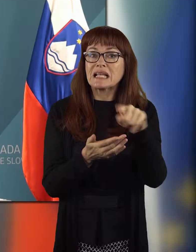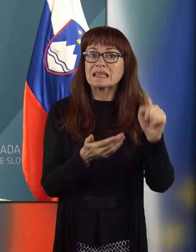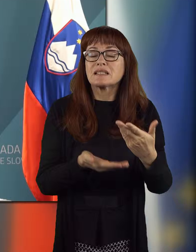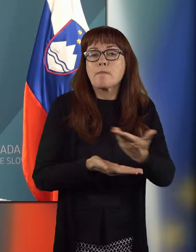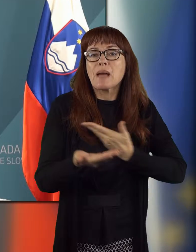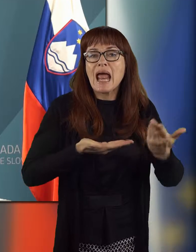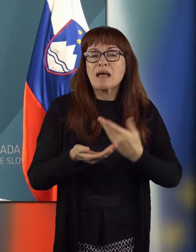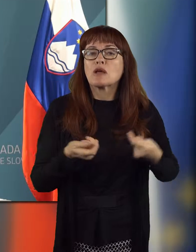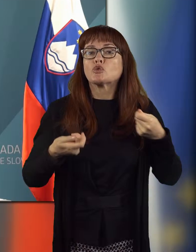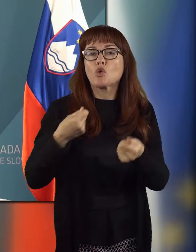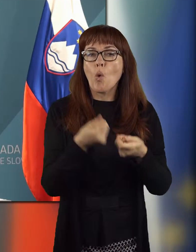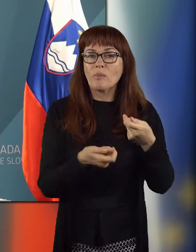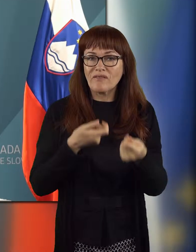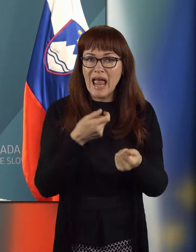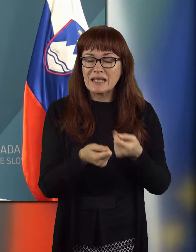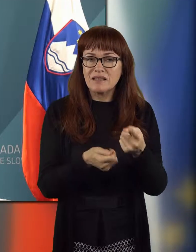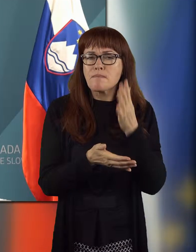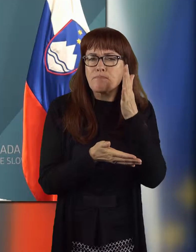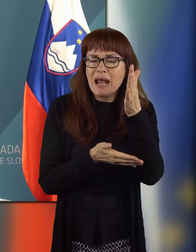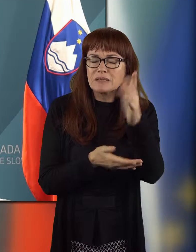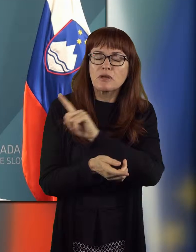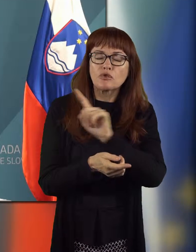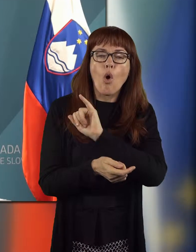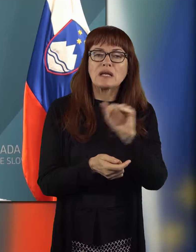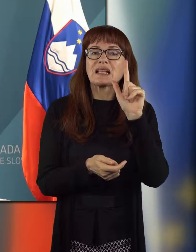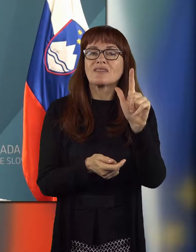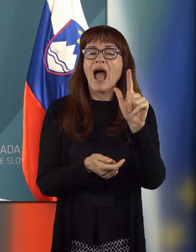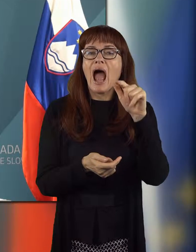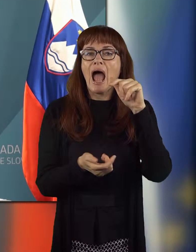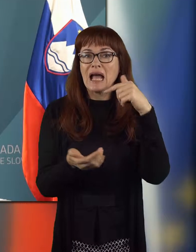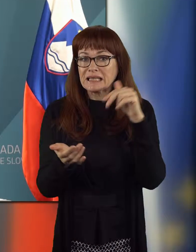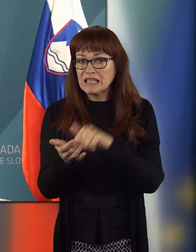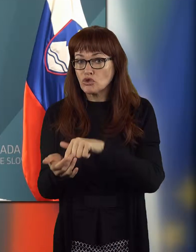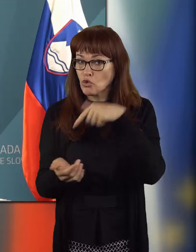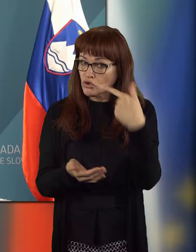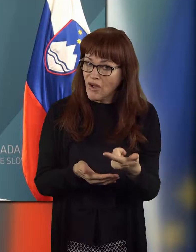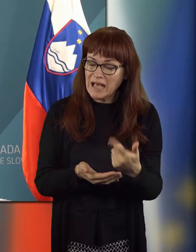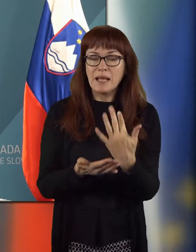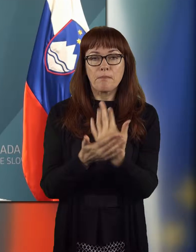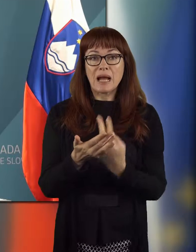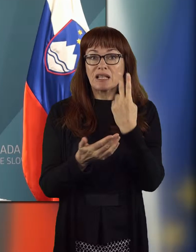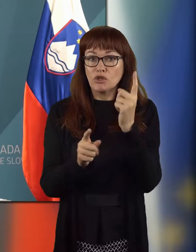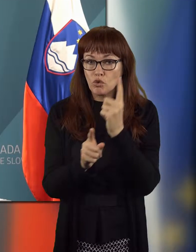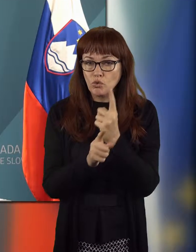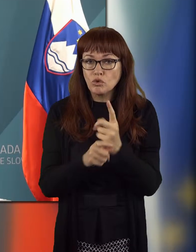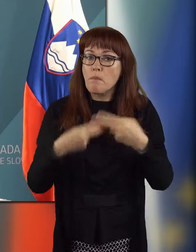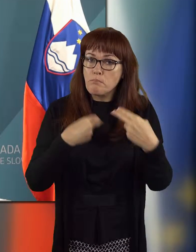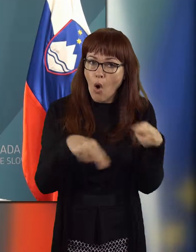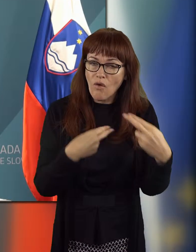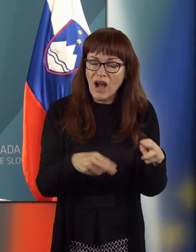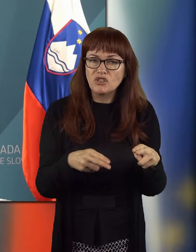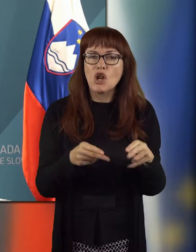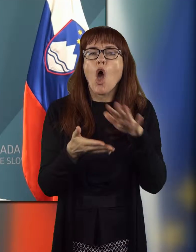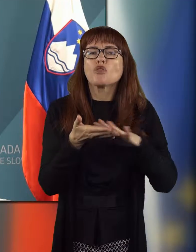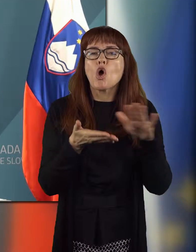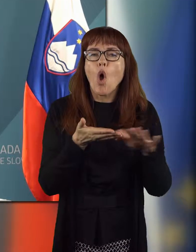za tiste prejemnike subvencij v perspektivi do leta 2020. Predvideno je tudi